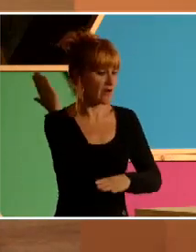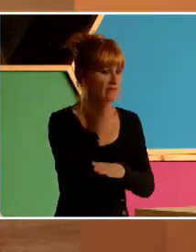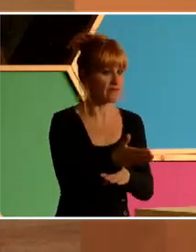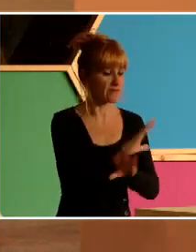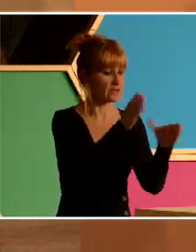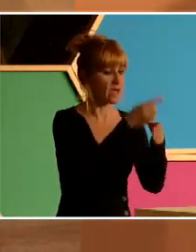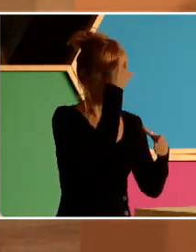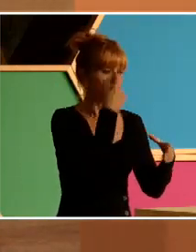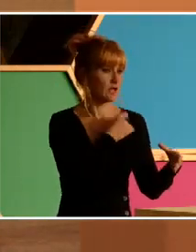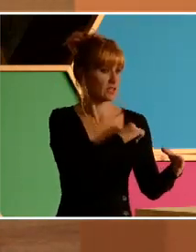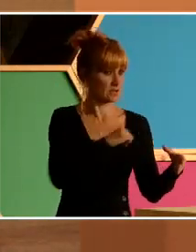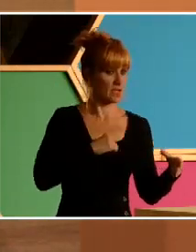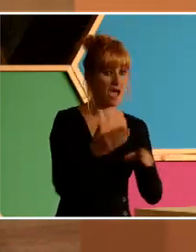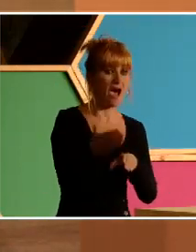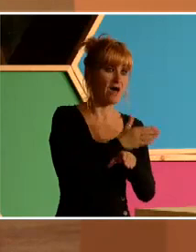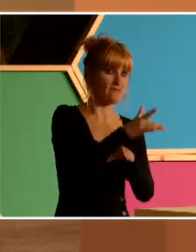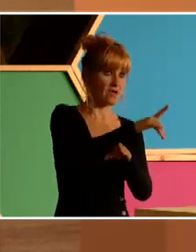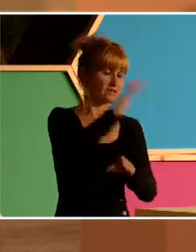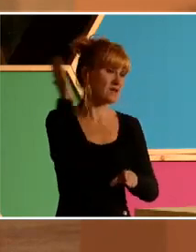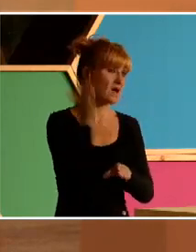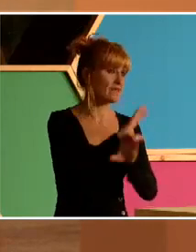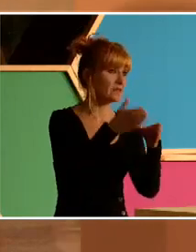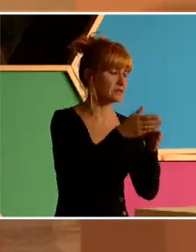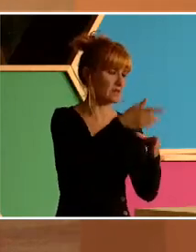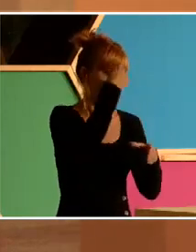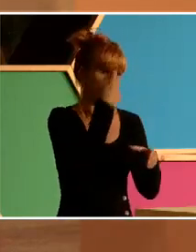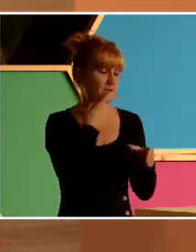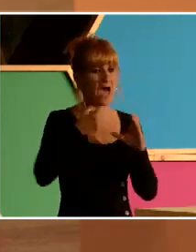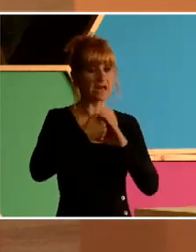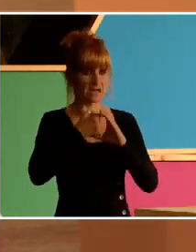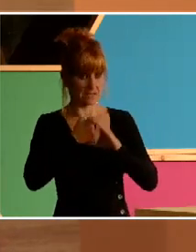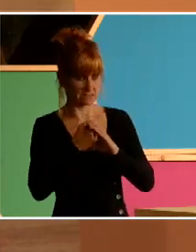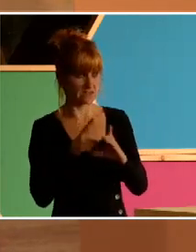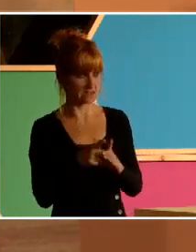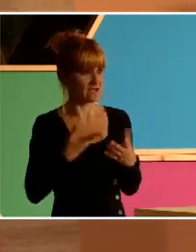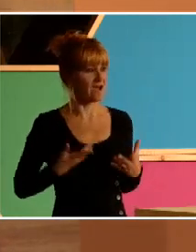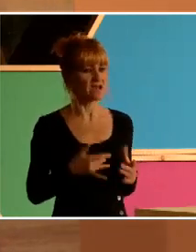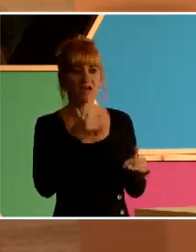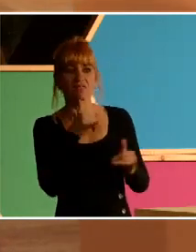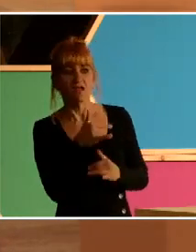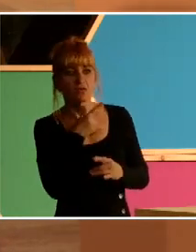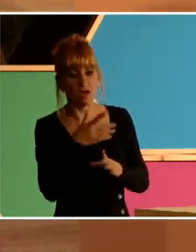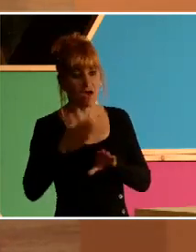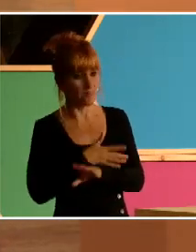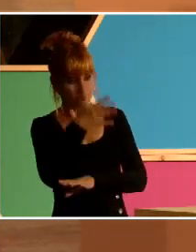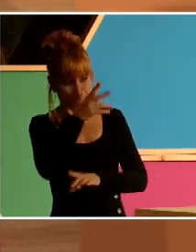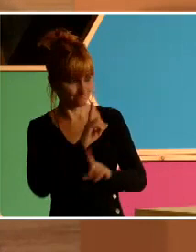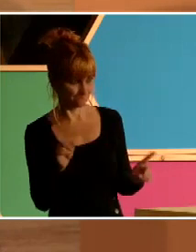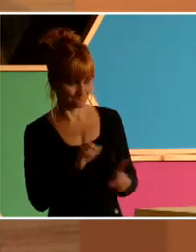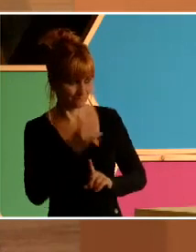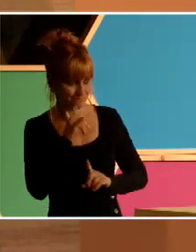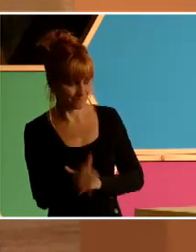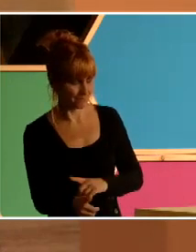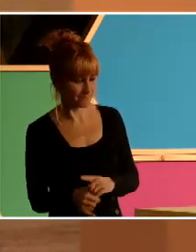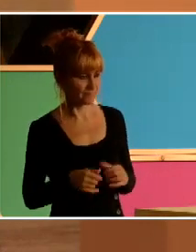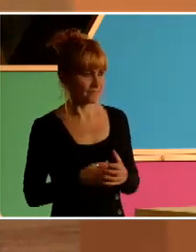ha afectat anarquistes i nosaltres ho hem denunciat igualment, a diferència d'altres que ara denuncien però abans no denunciaven.